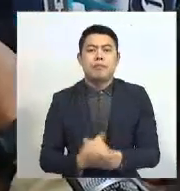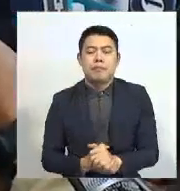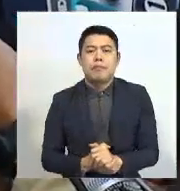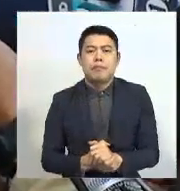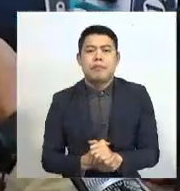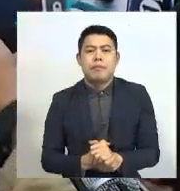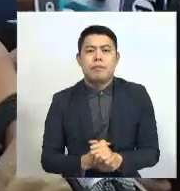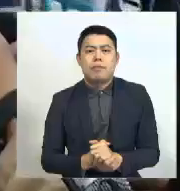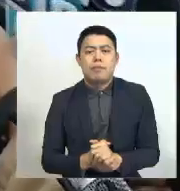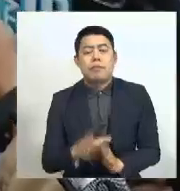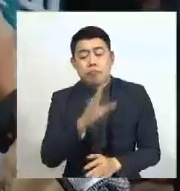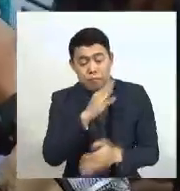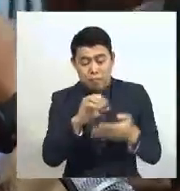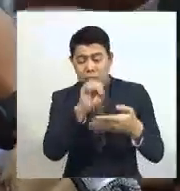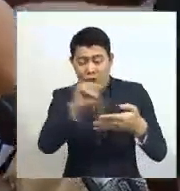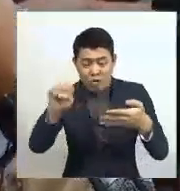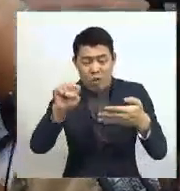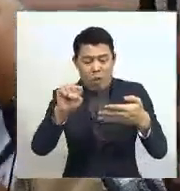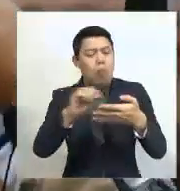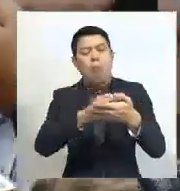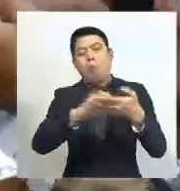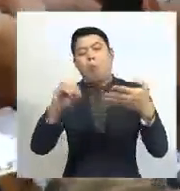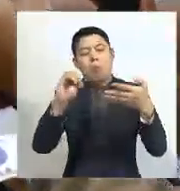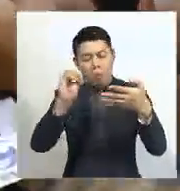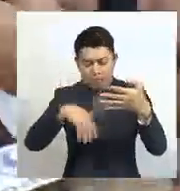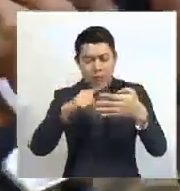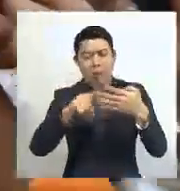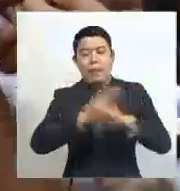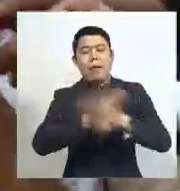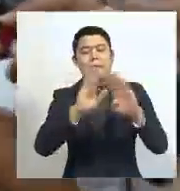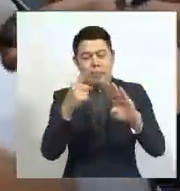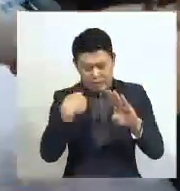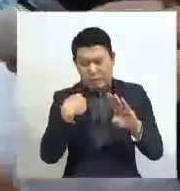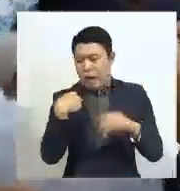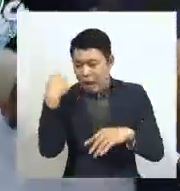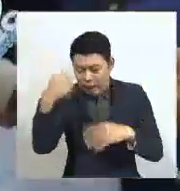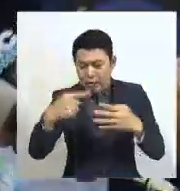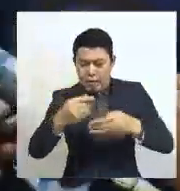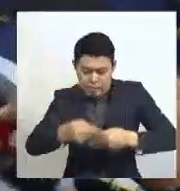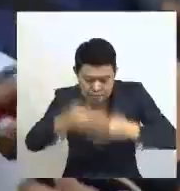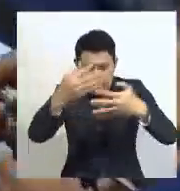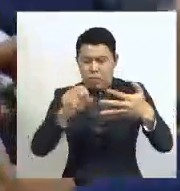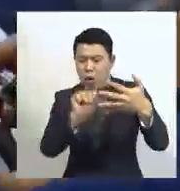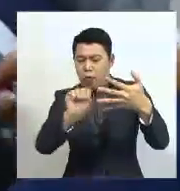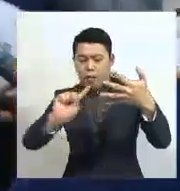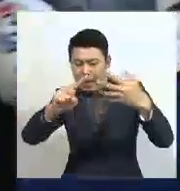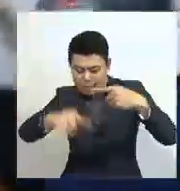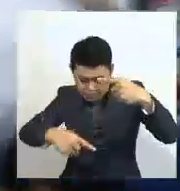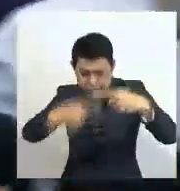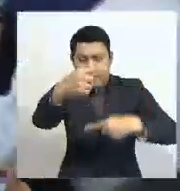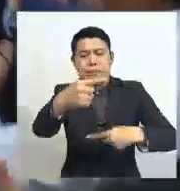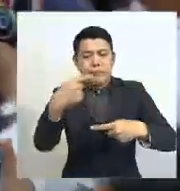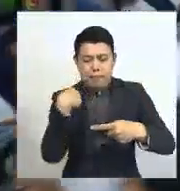และเมื่อสมาชิกภาพความเป็นส.ส.ของนายธนาธรสิ้นสุดลงนะครับก็ทำให้ต้องมีการเลื่อนลำดับของส.ส.บัญชีราย